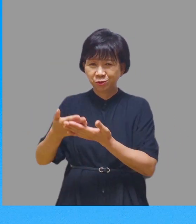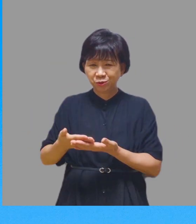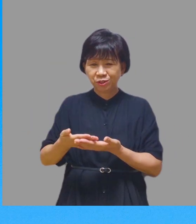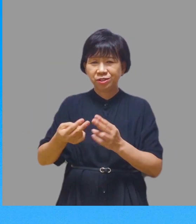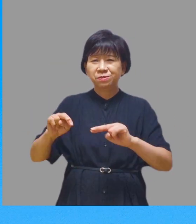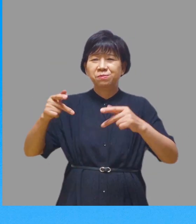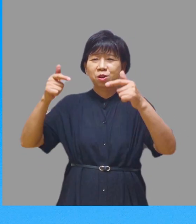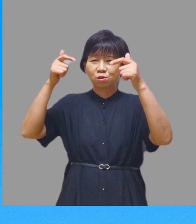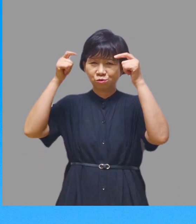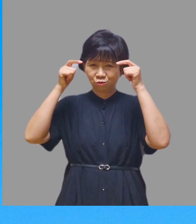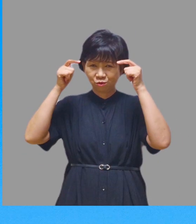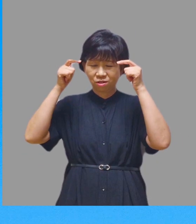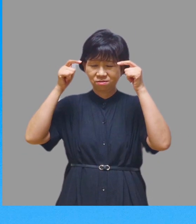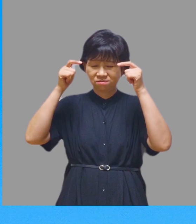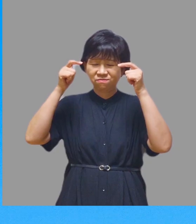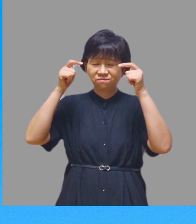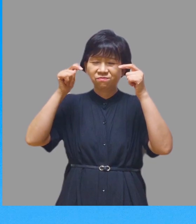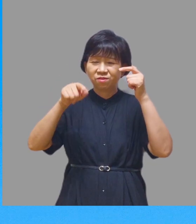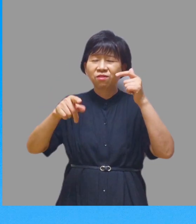그게 결승선이에요.